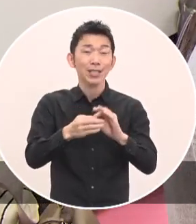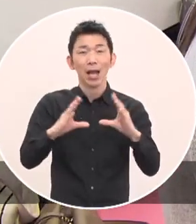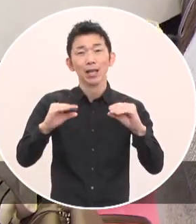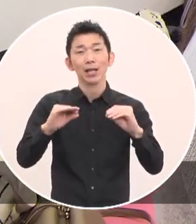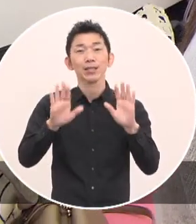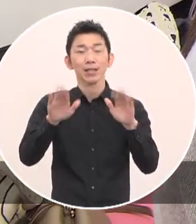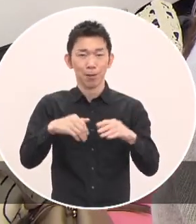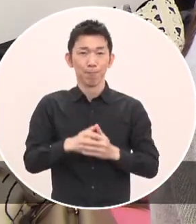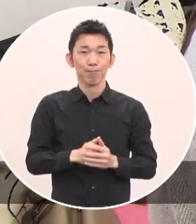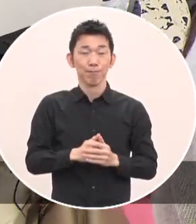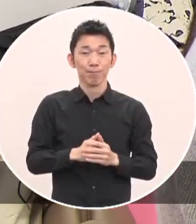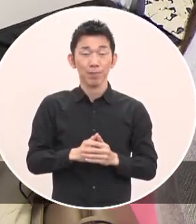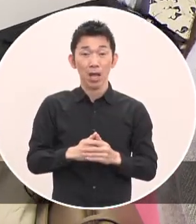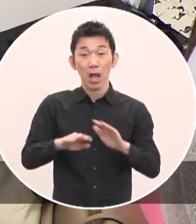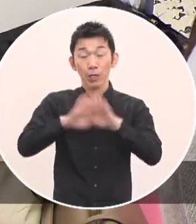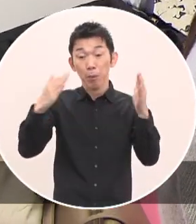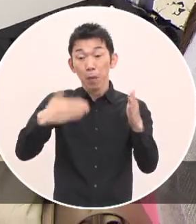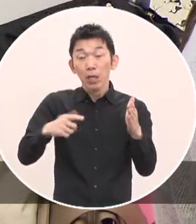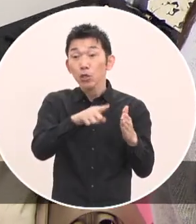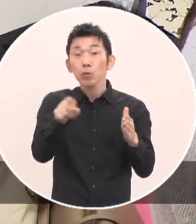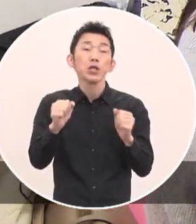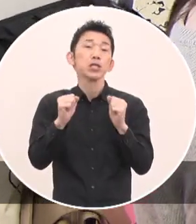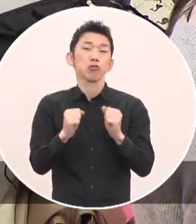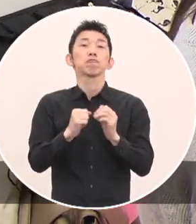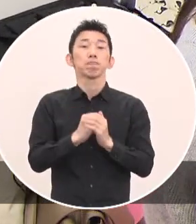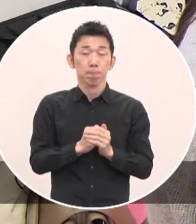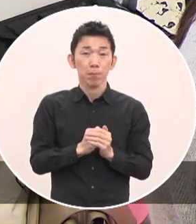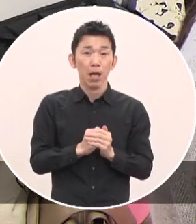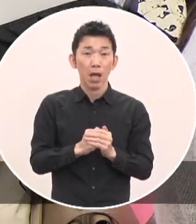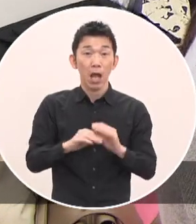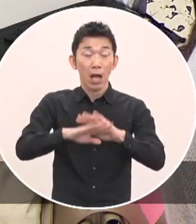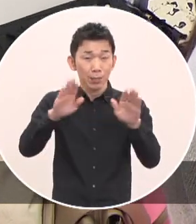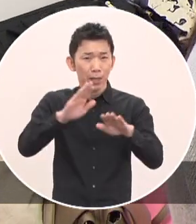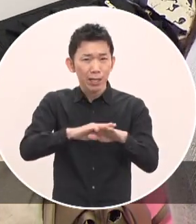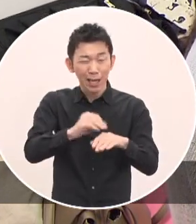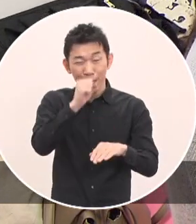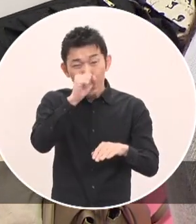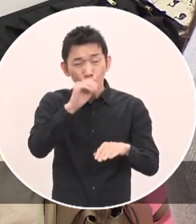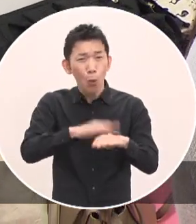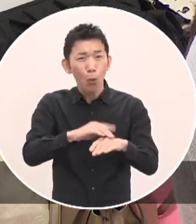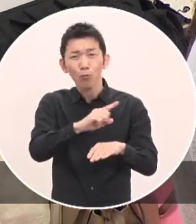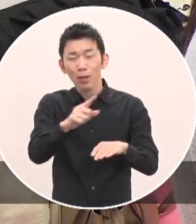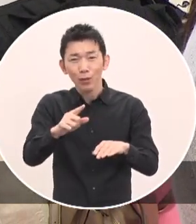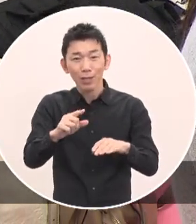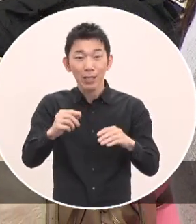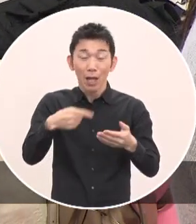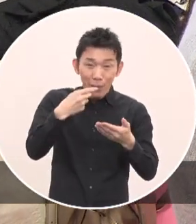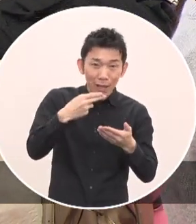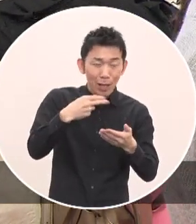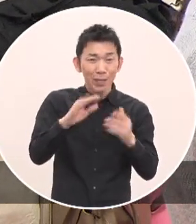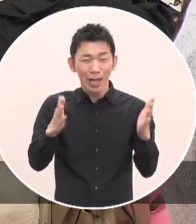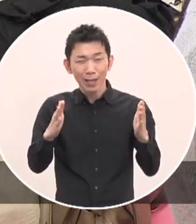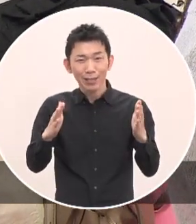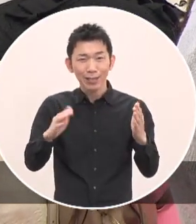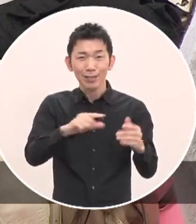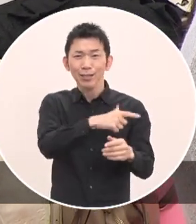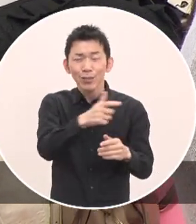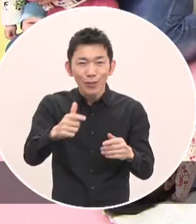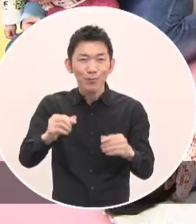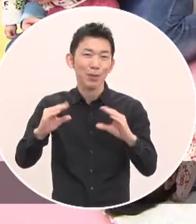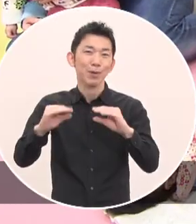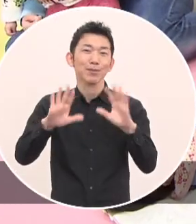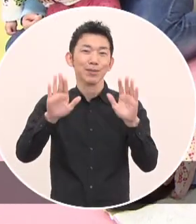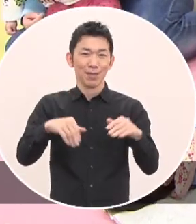始められてない方もいるのでちょっと重いに始めてるよああ食べたり食べなかったりとかっていう話をしませんでした